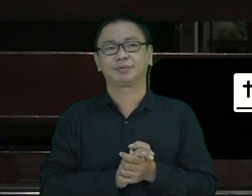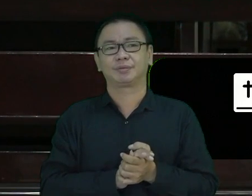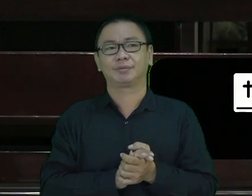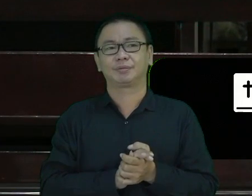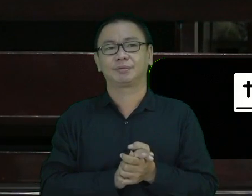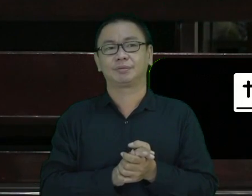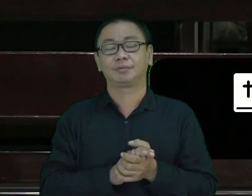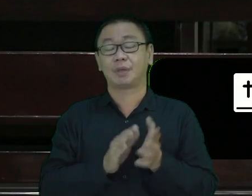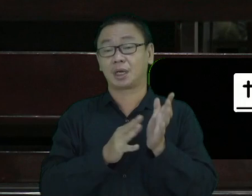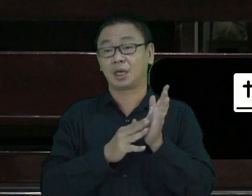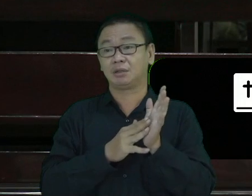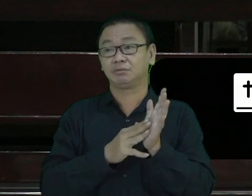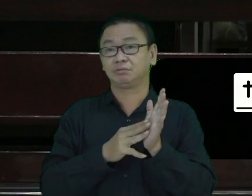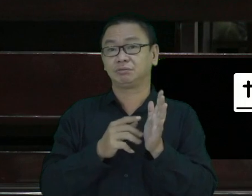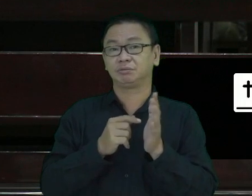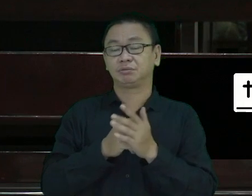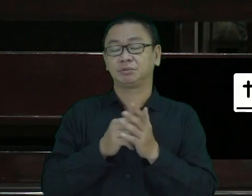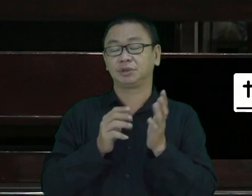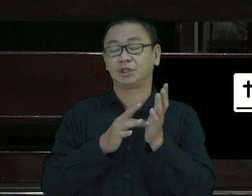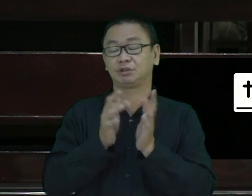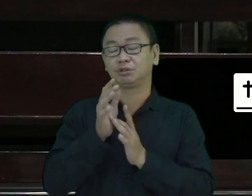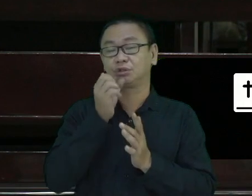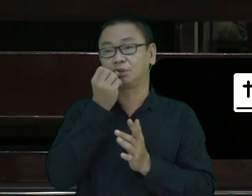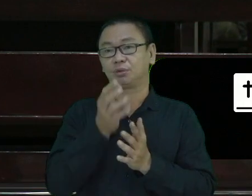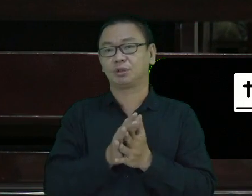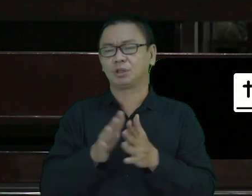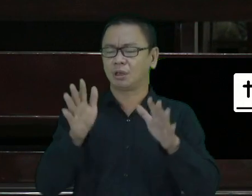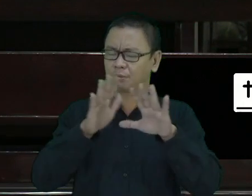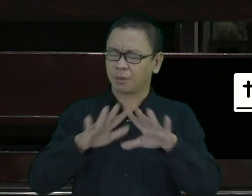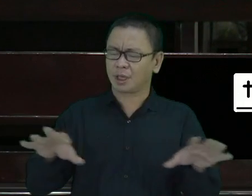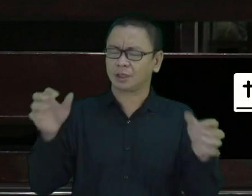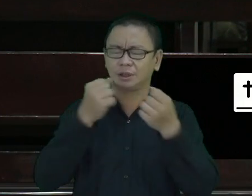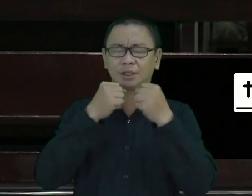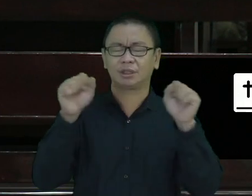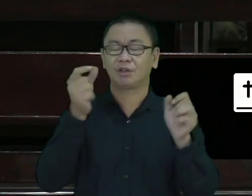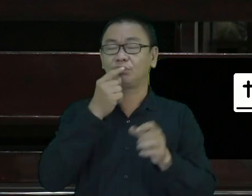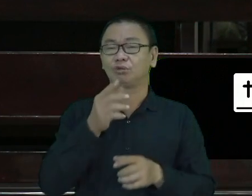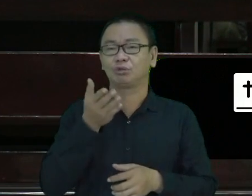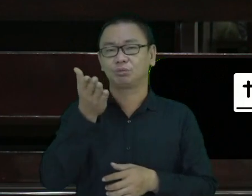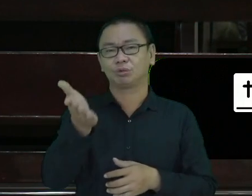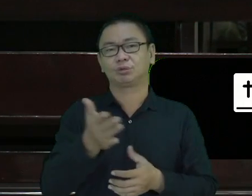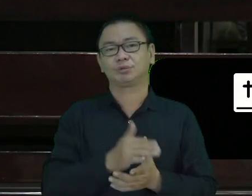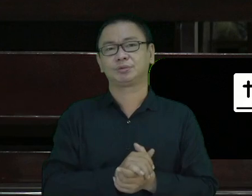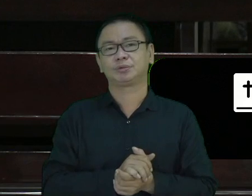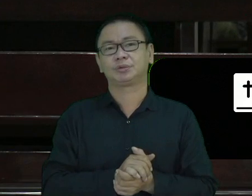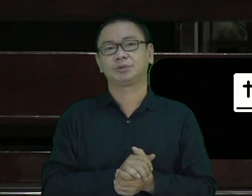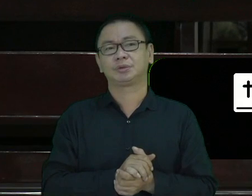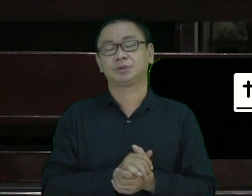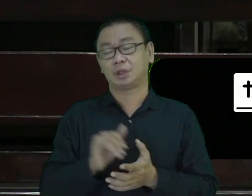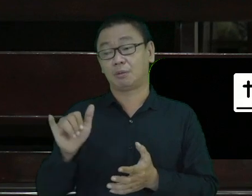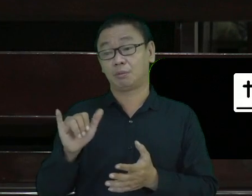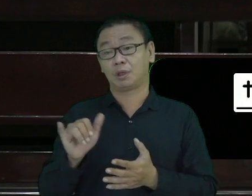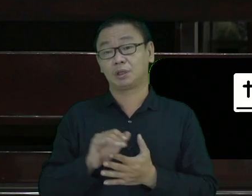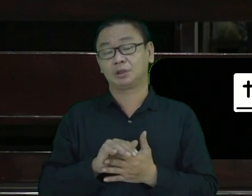Maka kata Yesus sekali lagi, "Damai sejahtera bagi kamu. Sama seperti